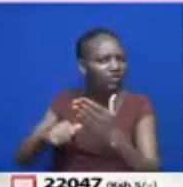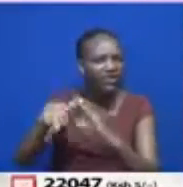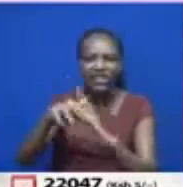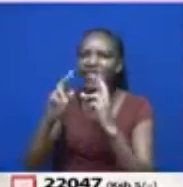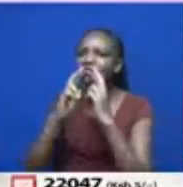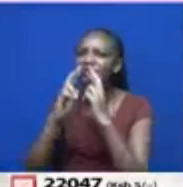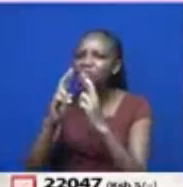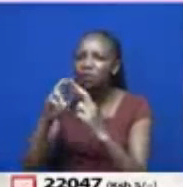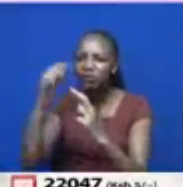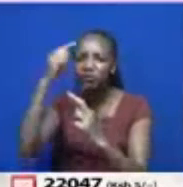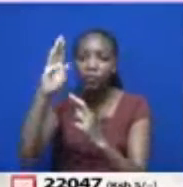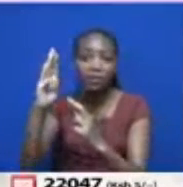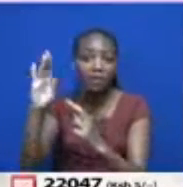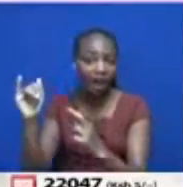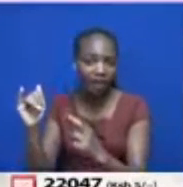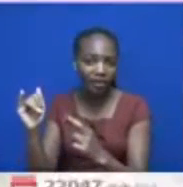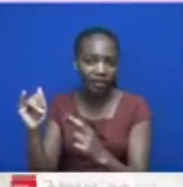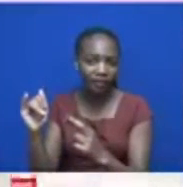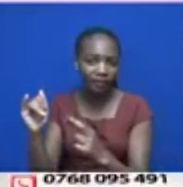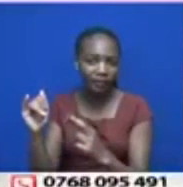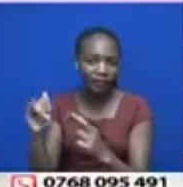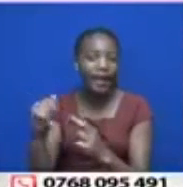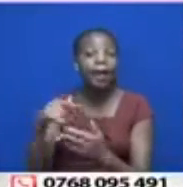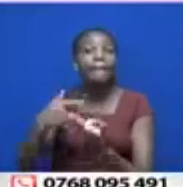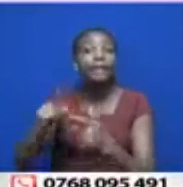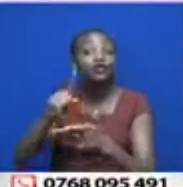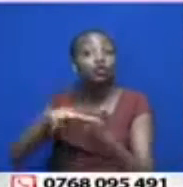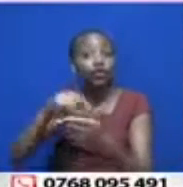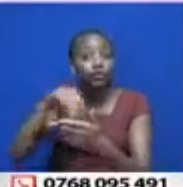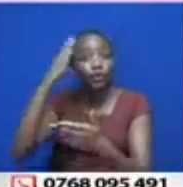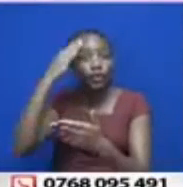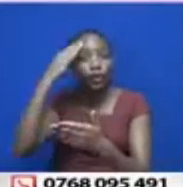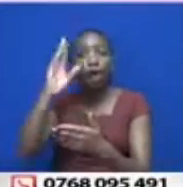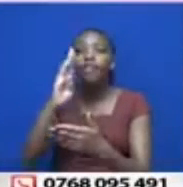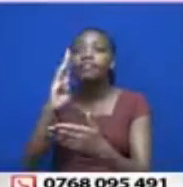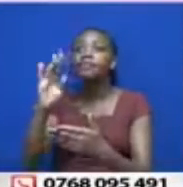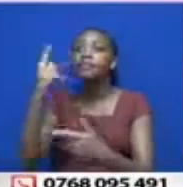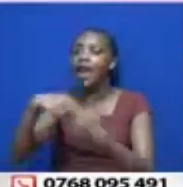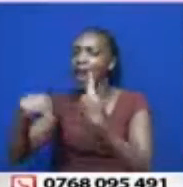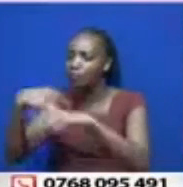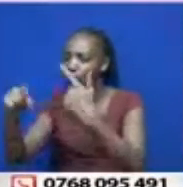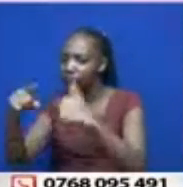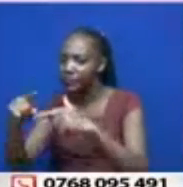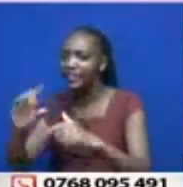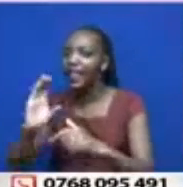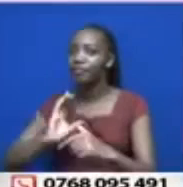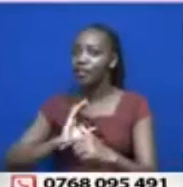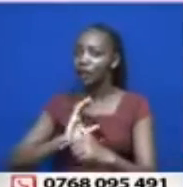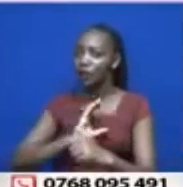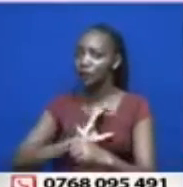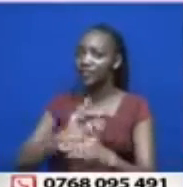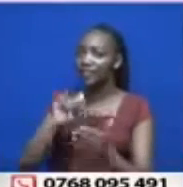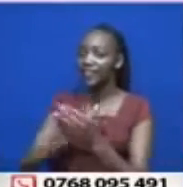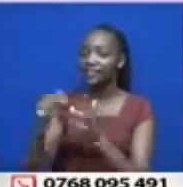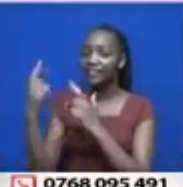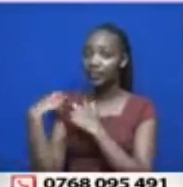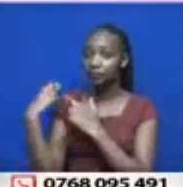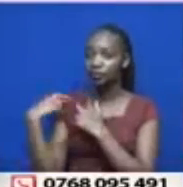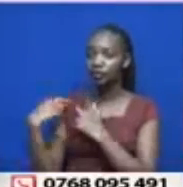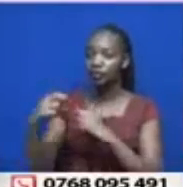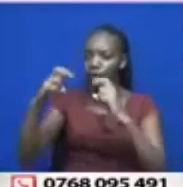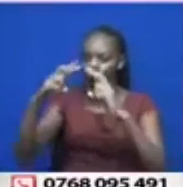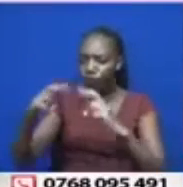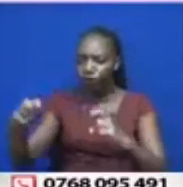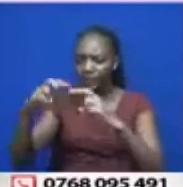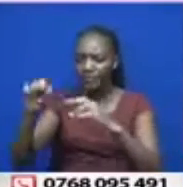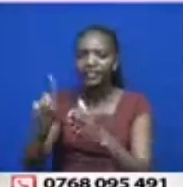BBI. Ile kitu tunajua ni kwamba BBI process, ile kamati task force ilitembea ikakusanya